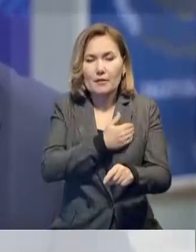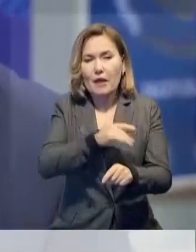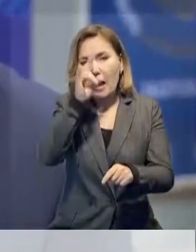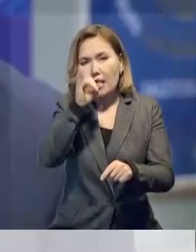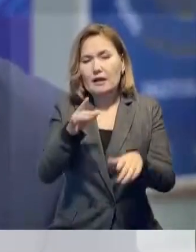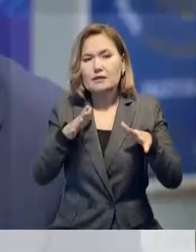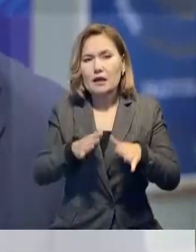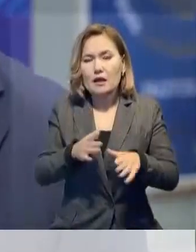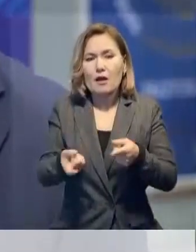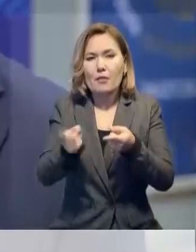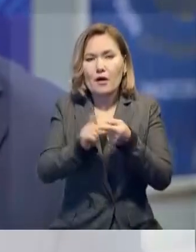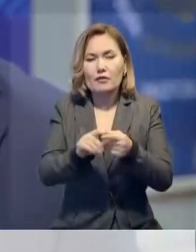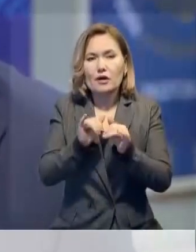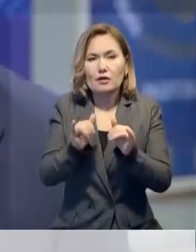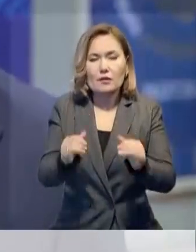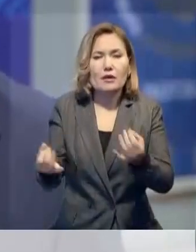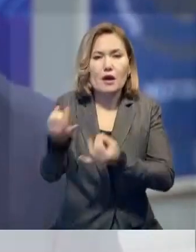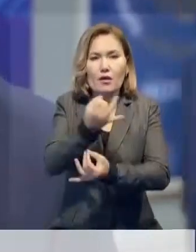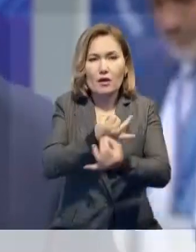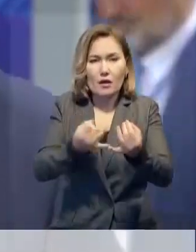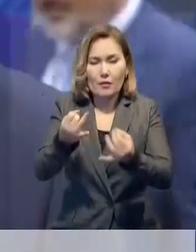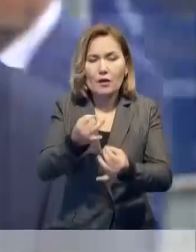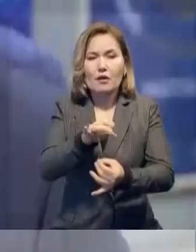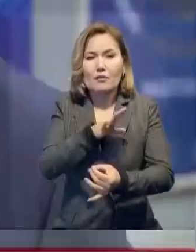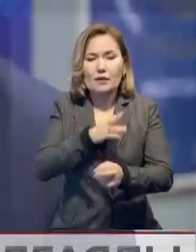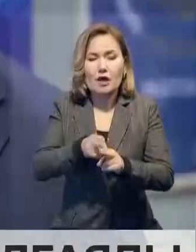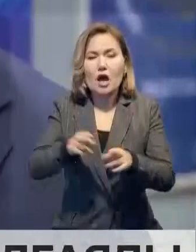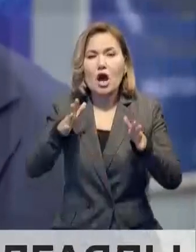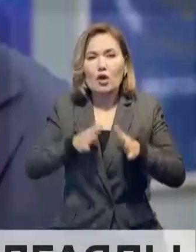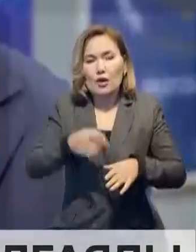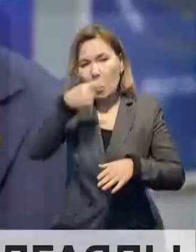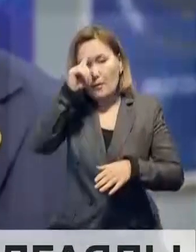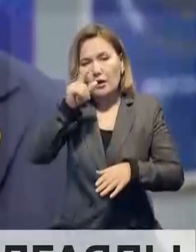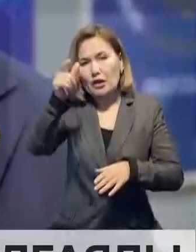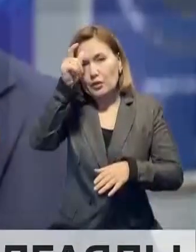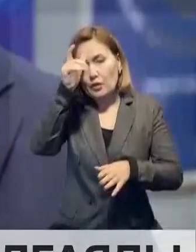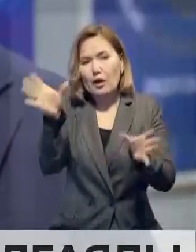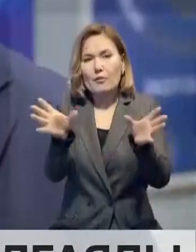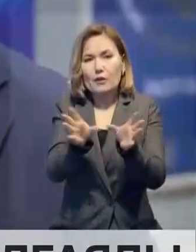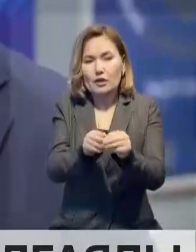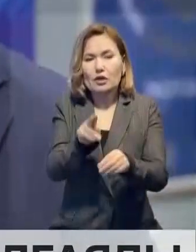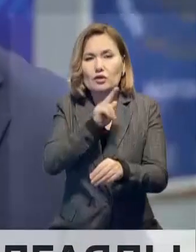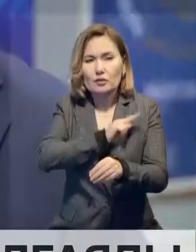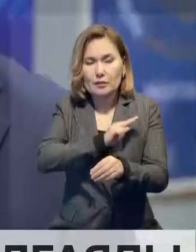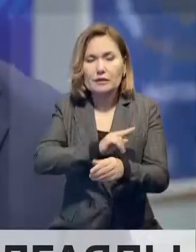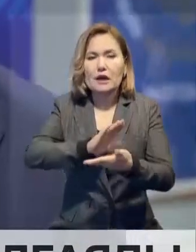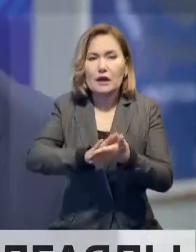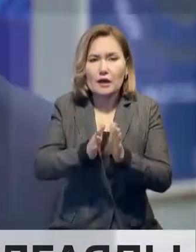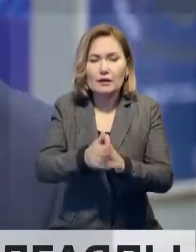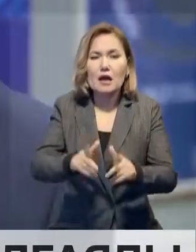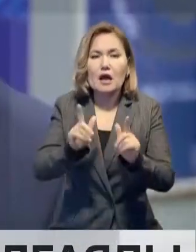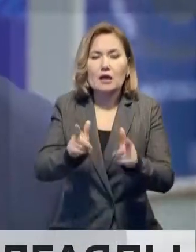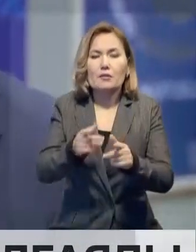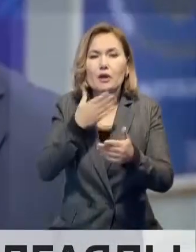арасында транзиттік дәлізді дамыту жайын талқылап, тәжірибе алмасып, Грузия, Әзербайжан, Түркиямен тығыз байланыс орнаттық. Осылайша өз